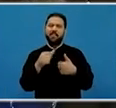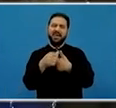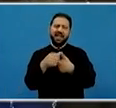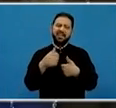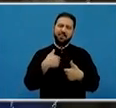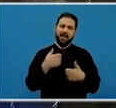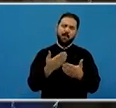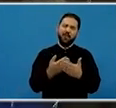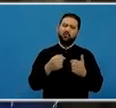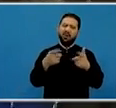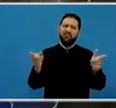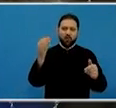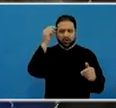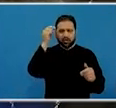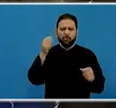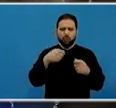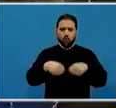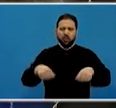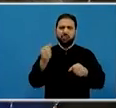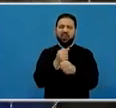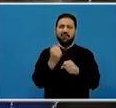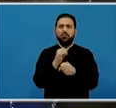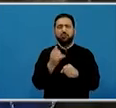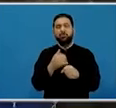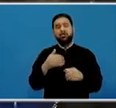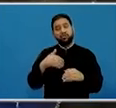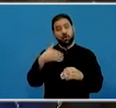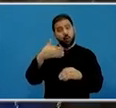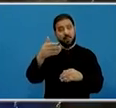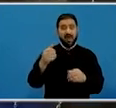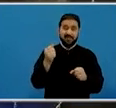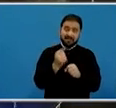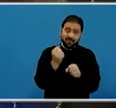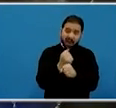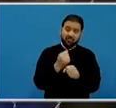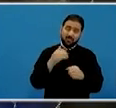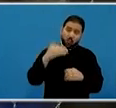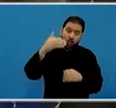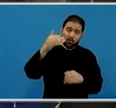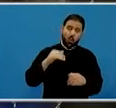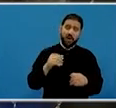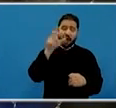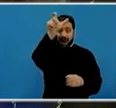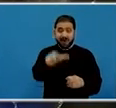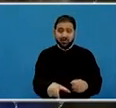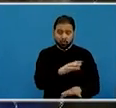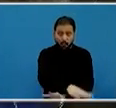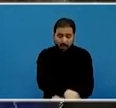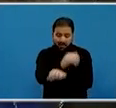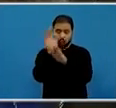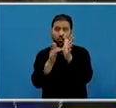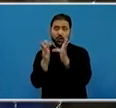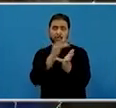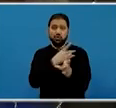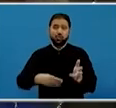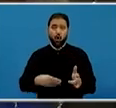voi știți tot ceea ce am făcut și tot ceea ce urmează să îndeplinim în continuare. Deci însuși Mântuitorul Iisus Hristos se